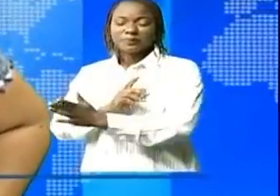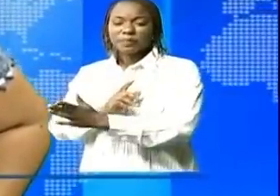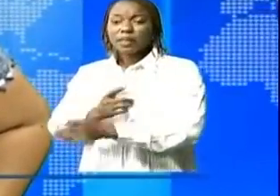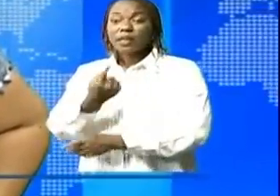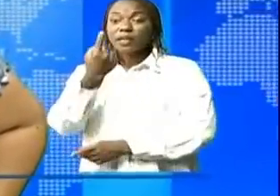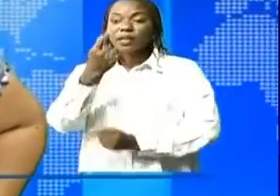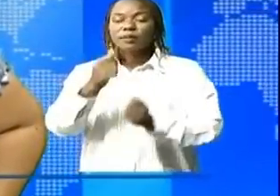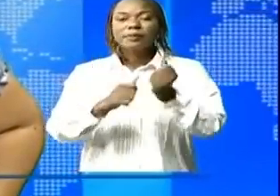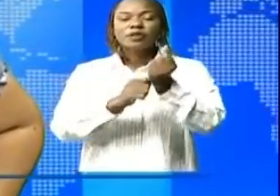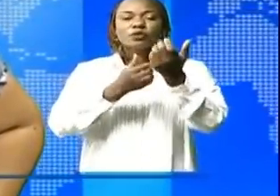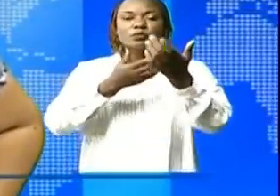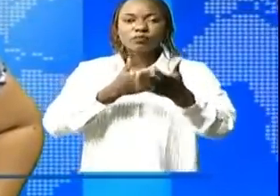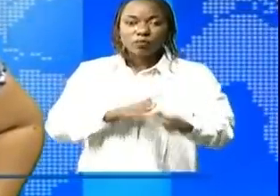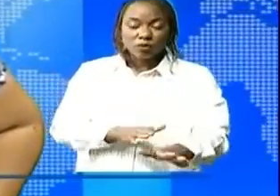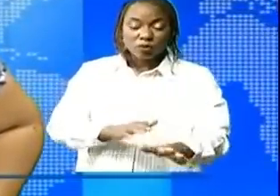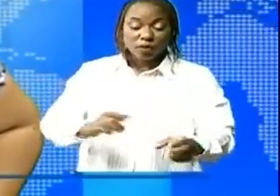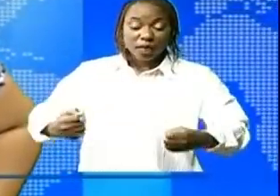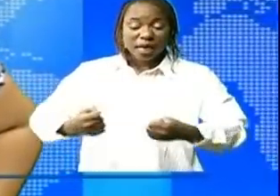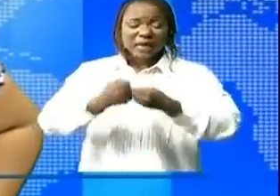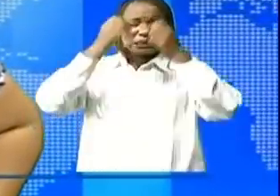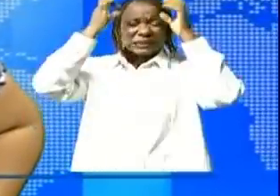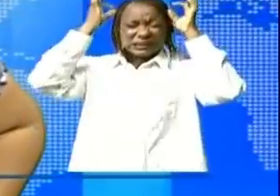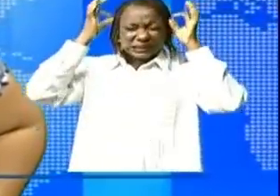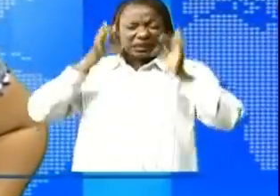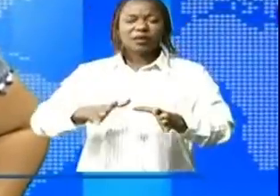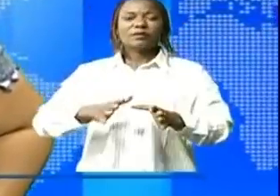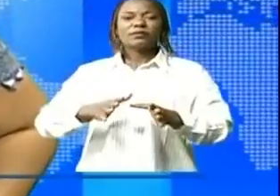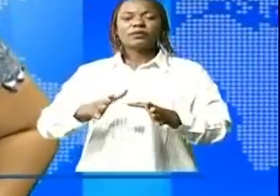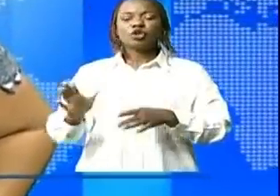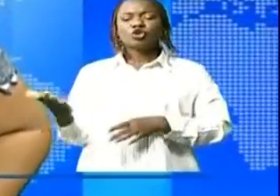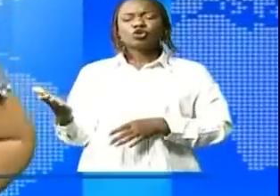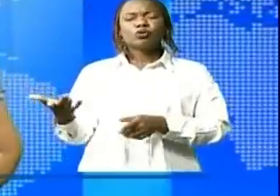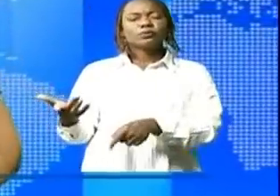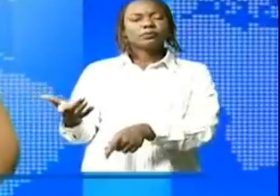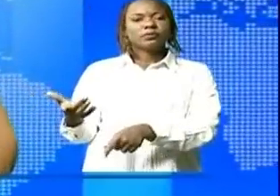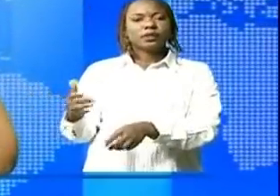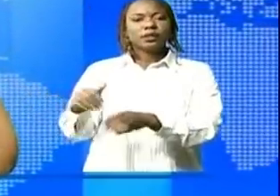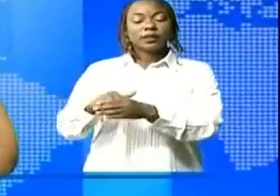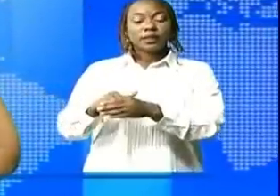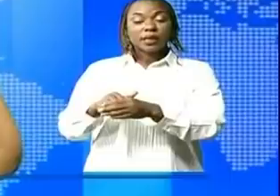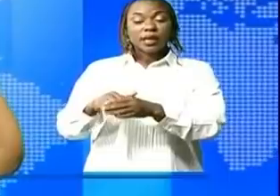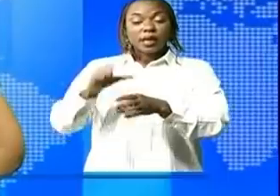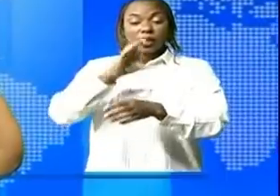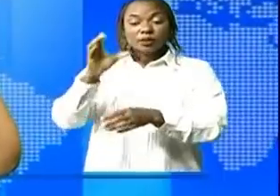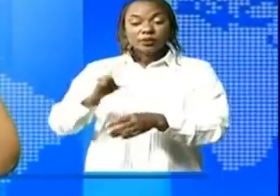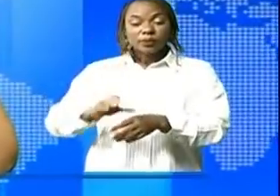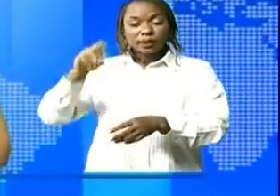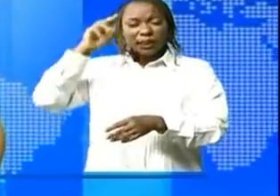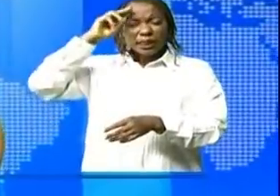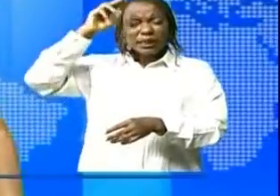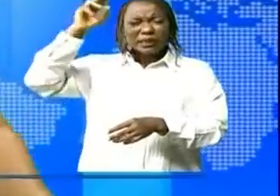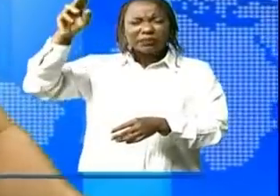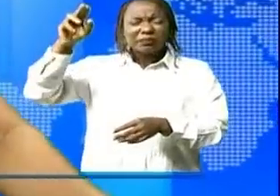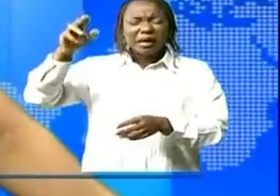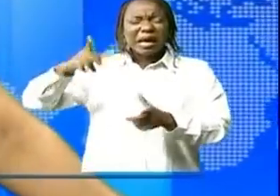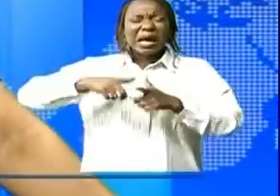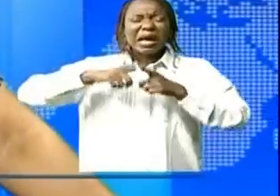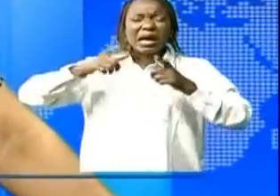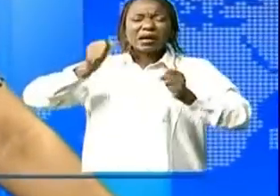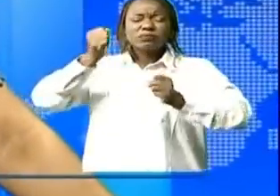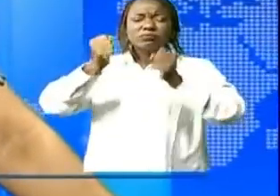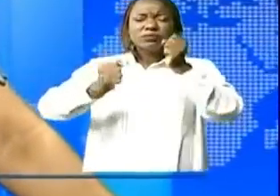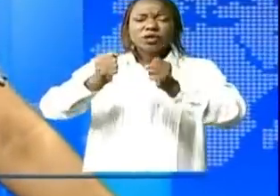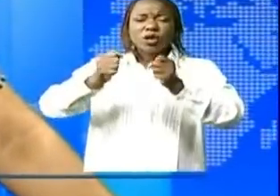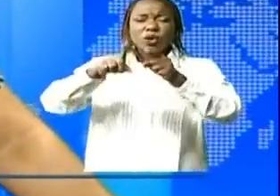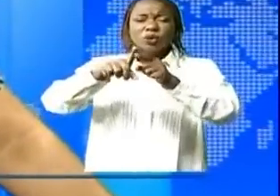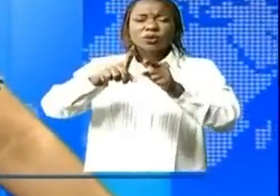un blessé, c'est le bilan d'un accident grave qui s'est produit ce matin dans la commune de Ngaliema à Kinshasa. Un gros véhicule transportant du ciment